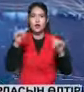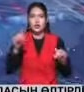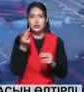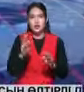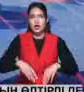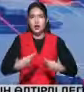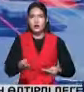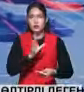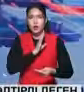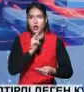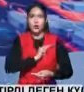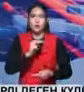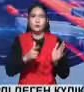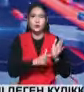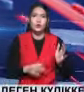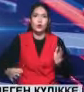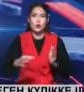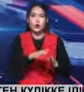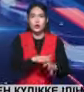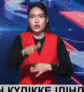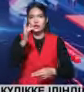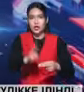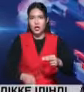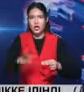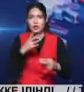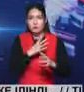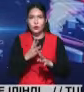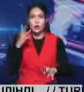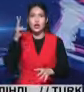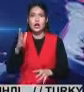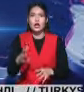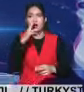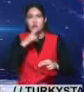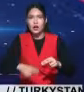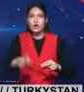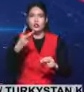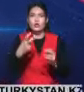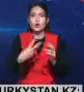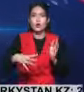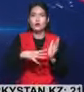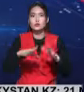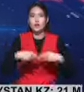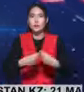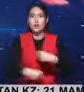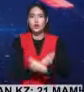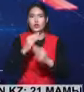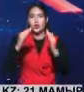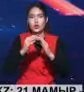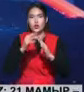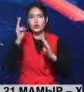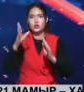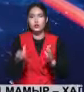қаржы бөлінді. Бұл жұмыстар 7 облыста толық аяқталды. Сонымен қатар баспанасы қираған 239 отбасы жаңа үйлер мен